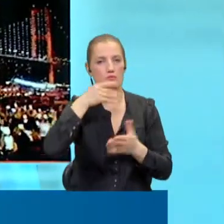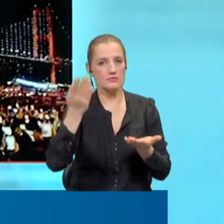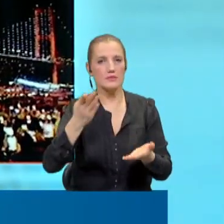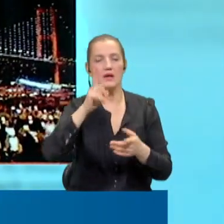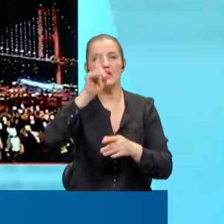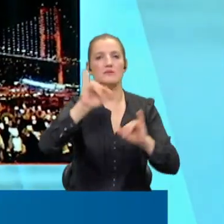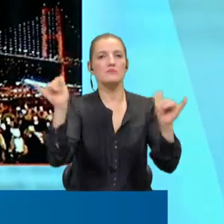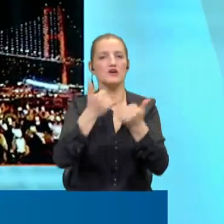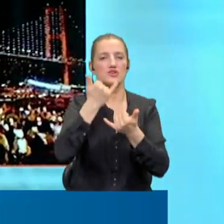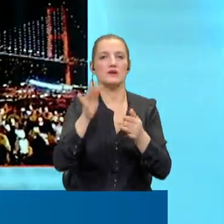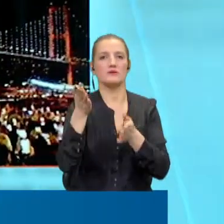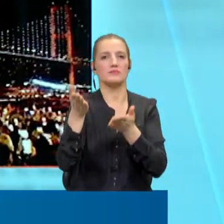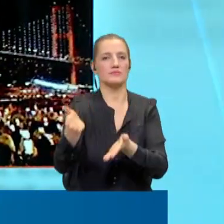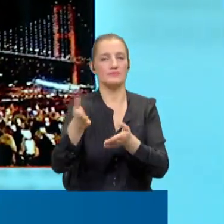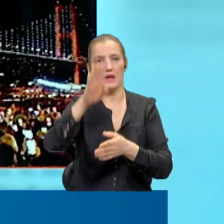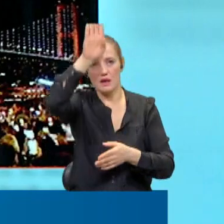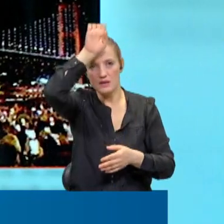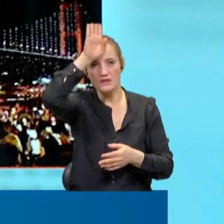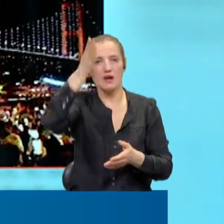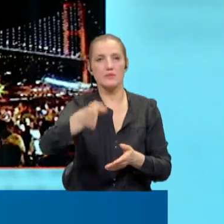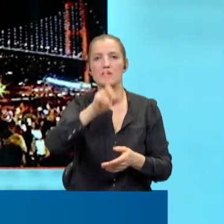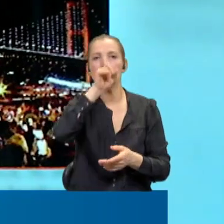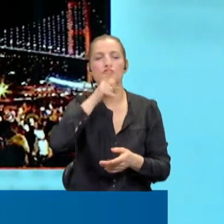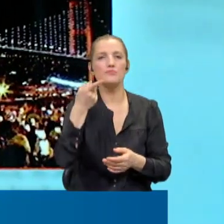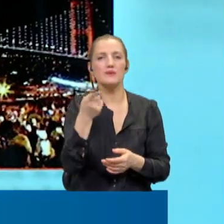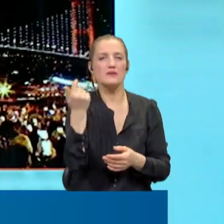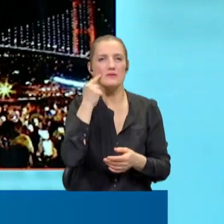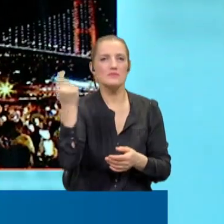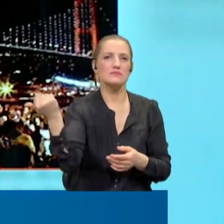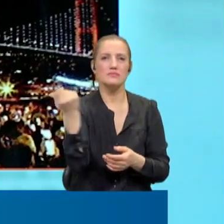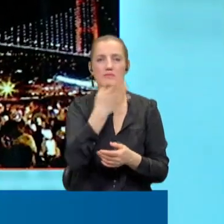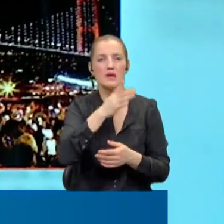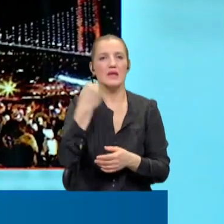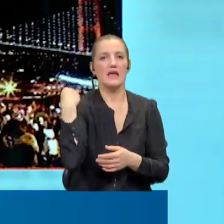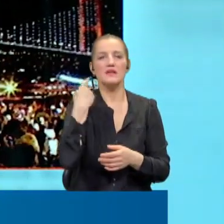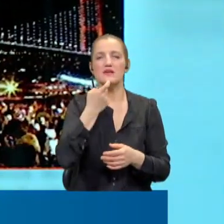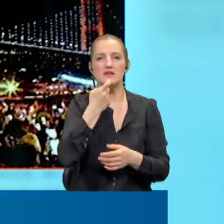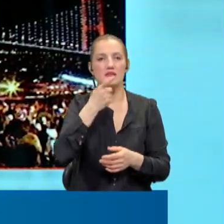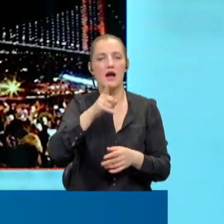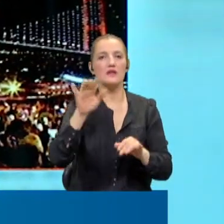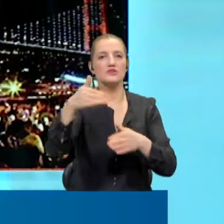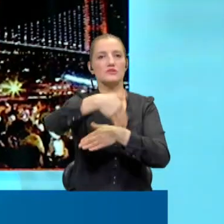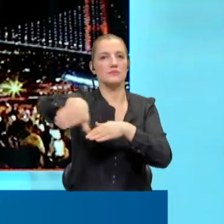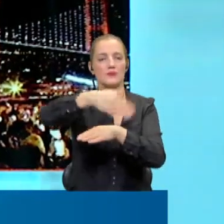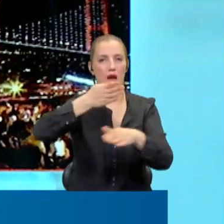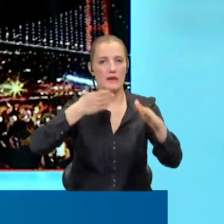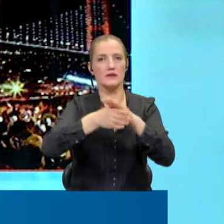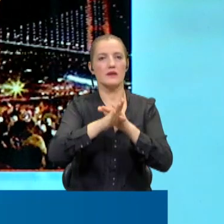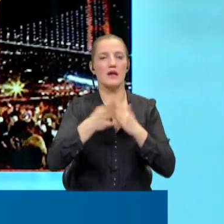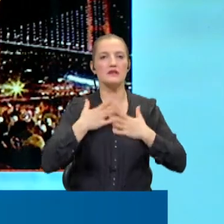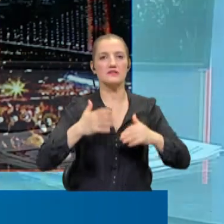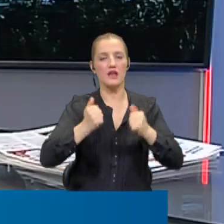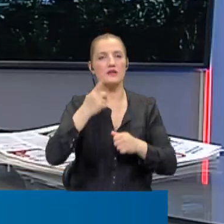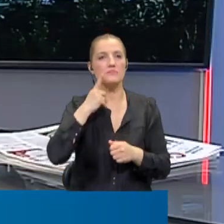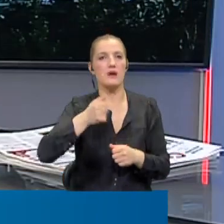yılbaşı partilerinin adresi olduğu İstanbul'da yüz binlerce kişiyi Yeni yıla sokaklarda girdi bu arada Sağlık Bakanı Fahrettin